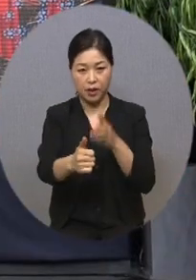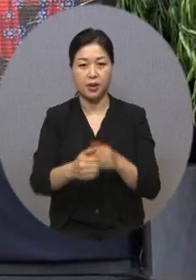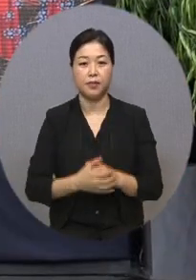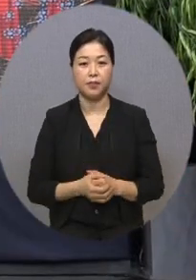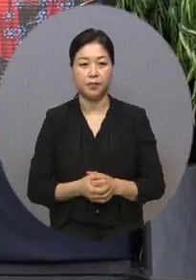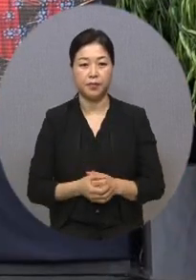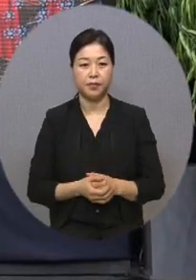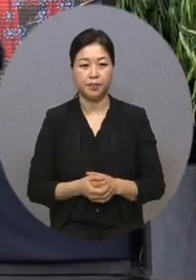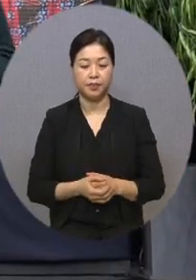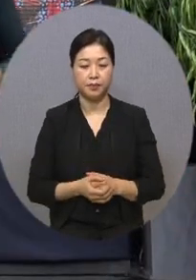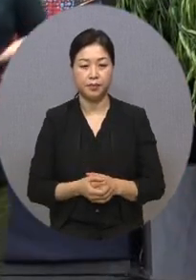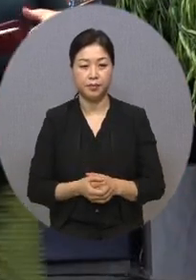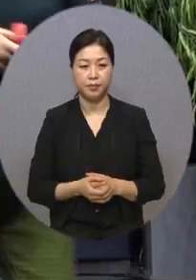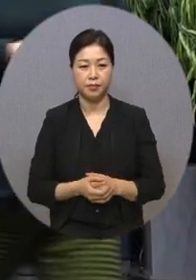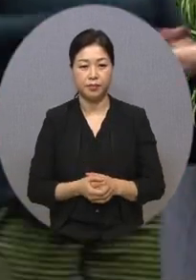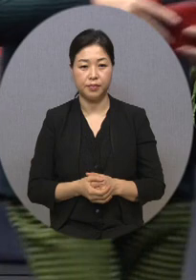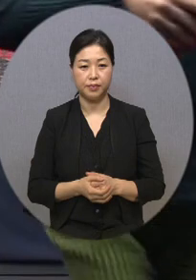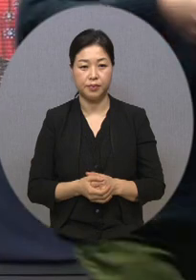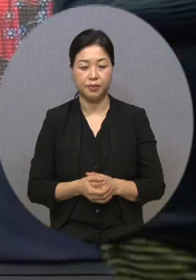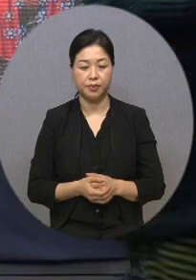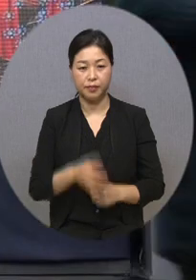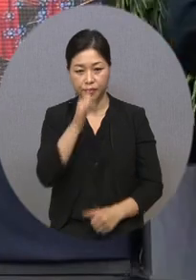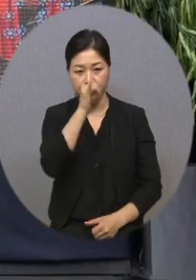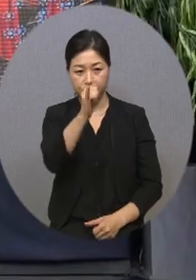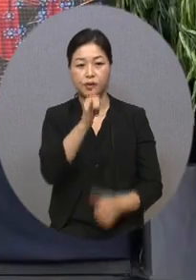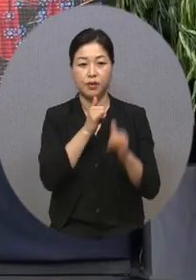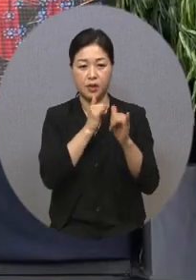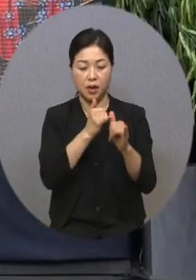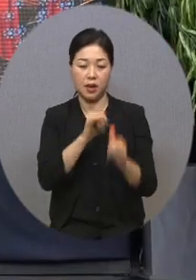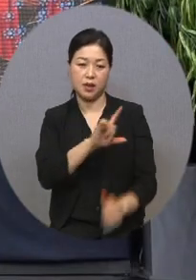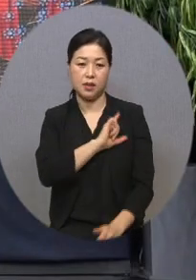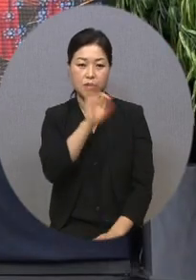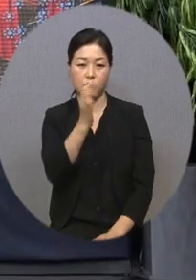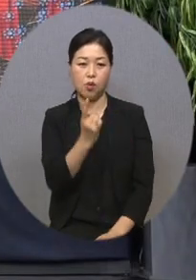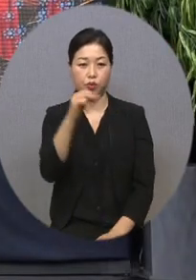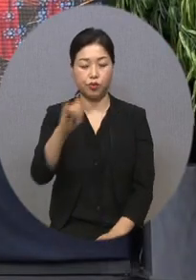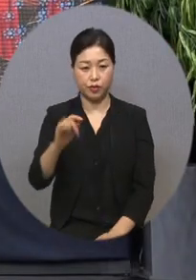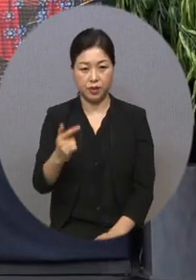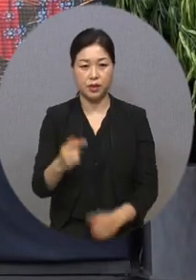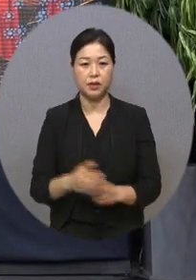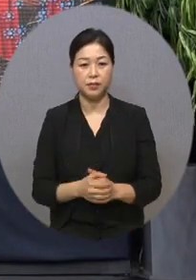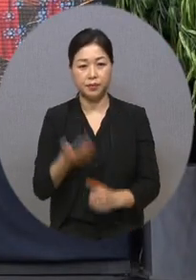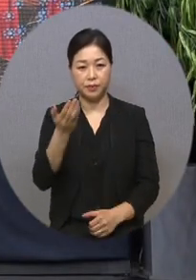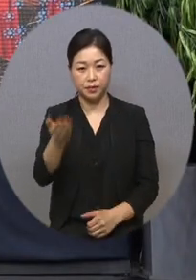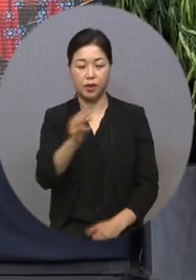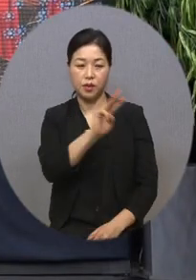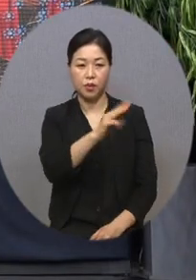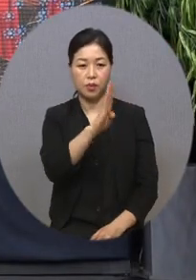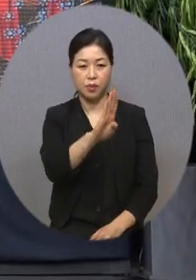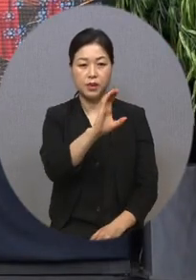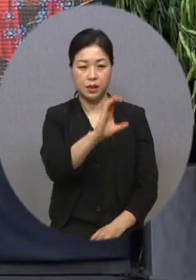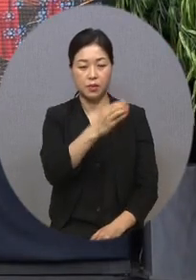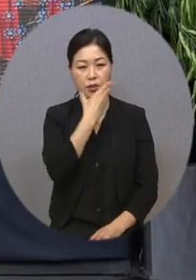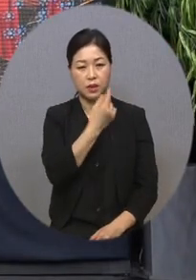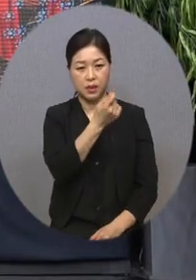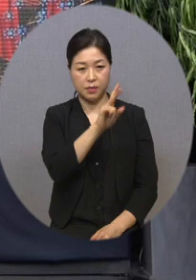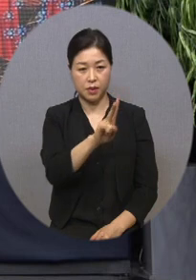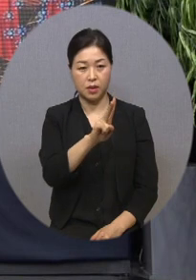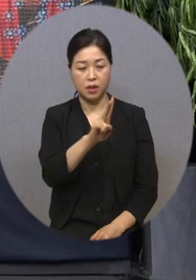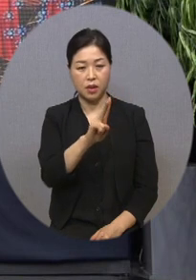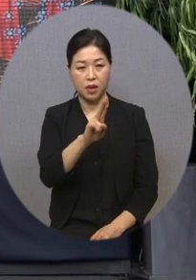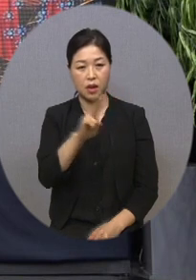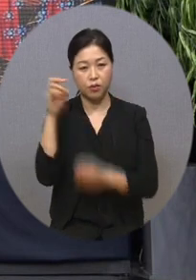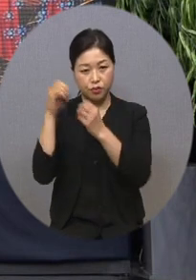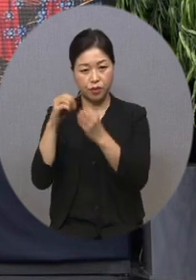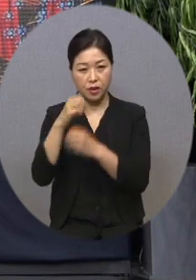상장 우수상 오수진. 귀하는 WBC 복지TV와